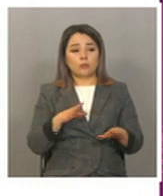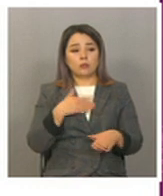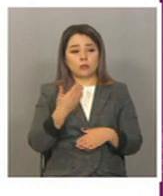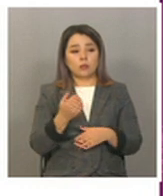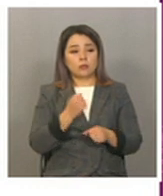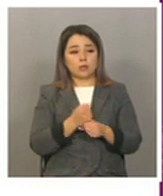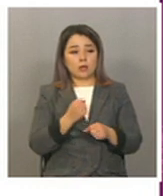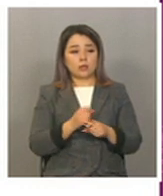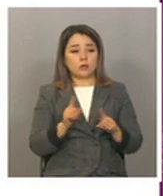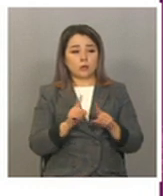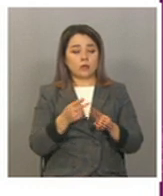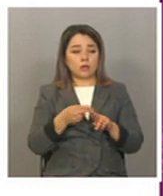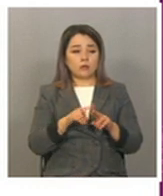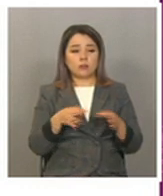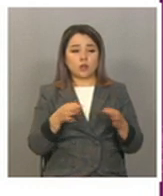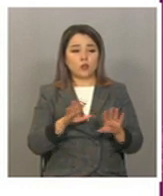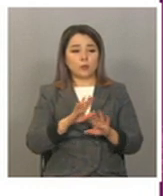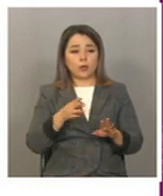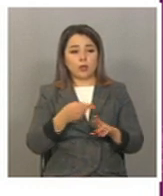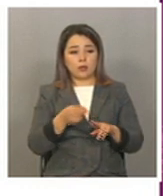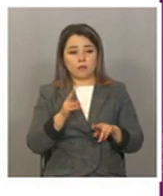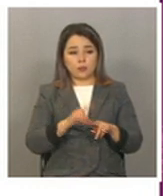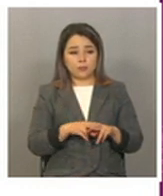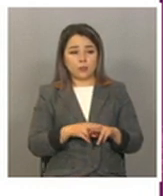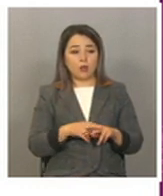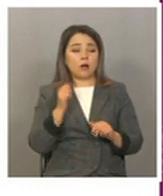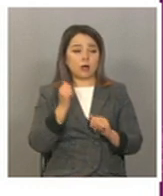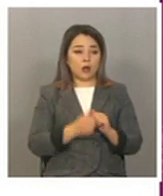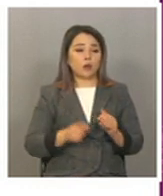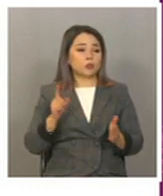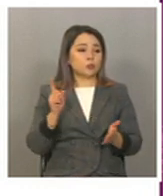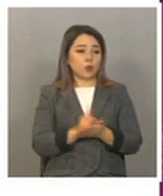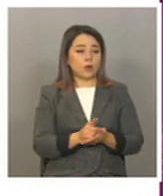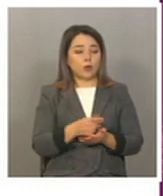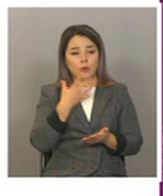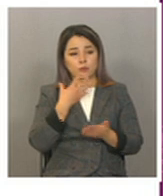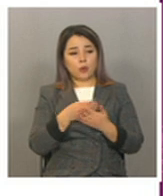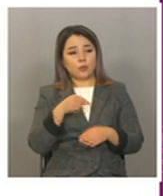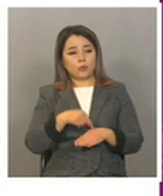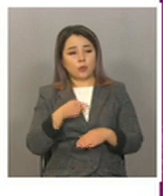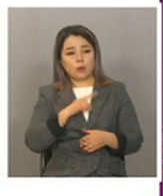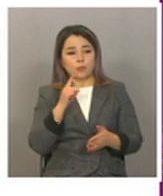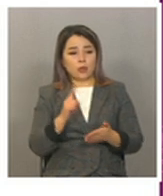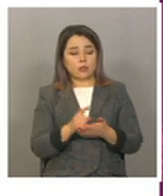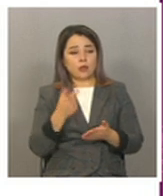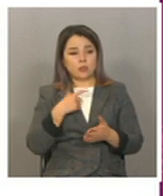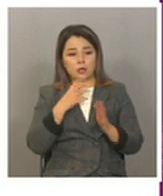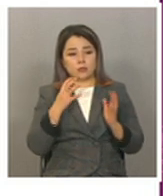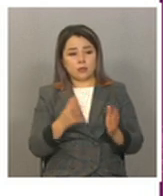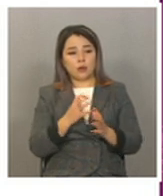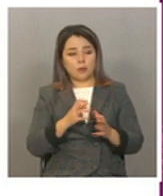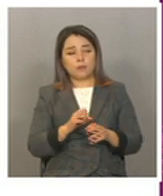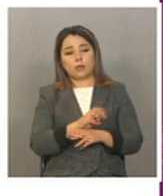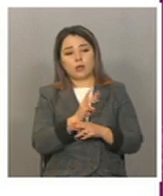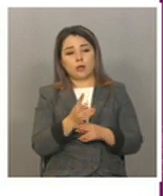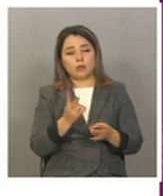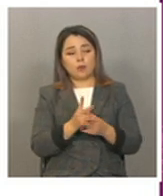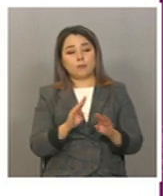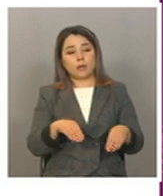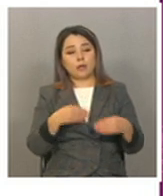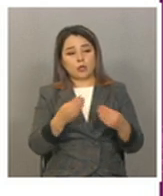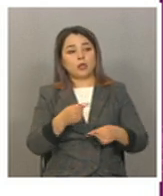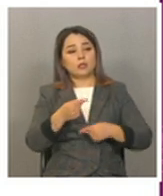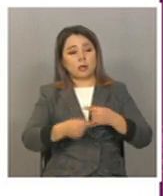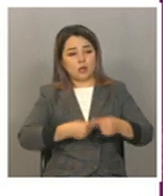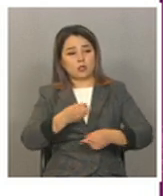не допустить этого? Каждый должен чувствовать свою обязанность сохранять, обогащать и передавать дальше,